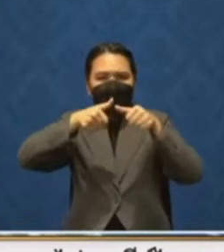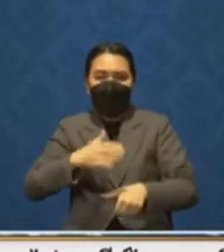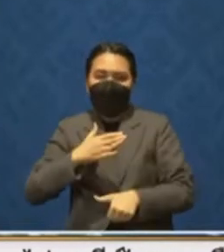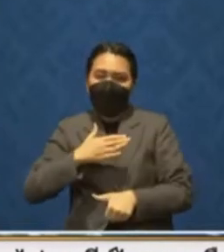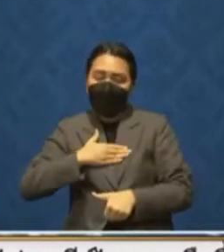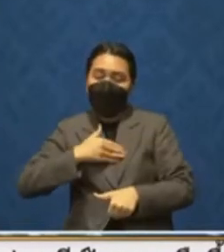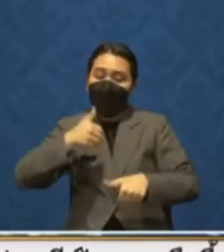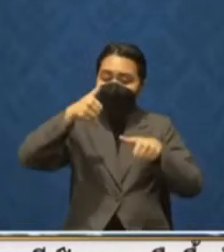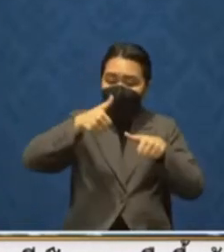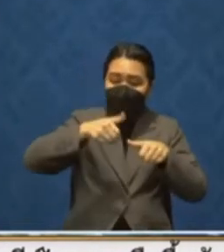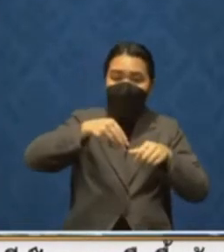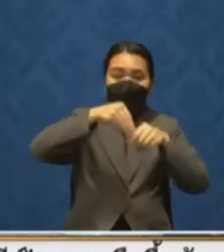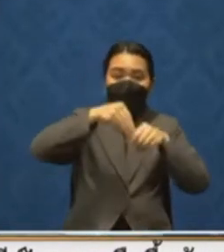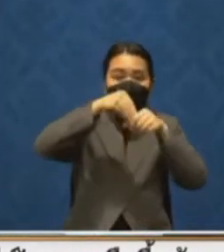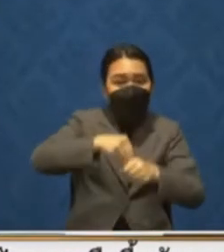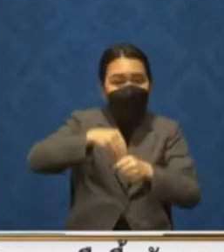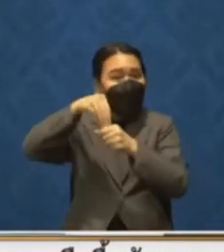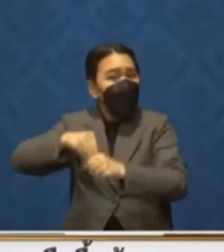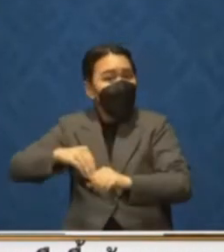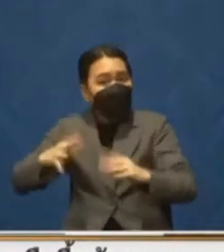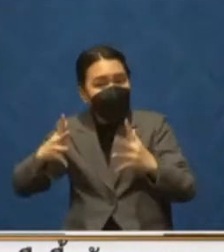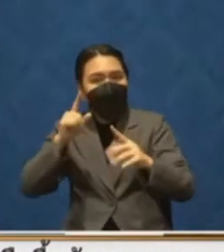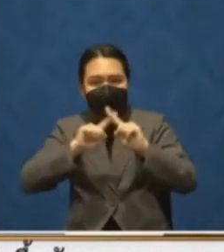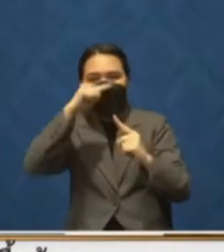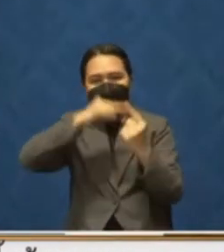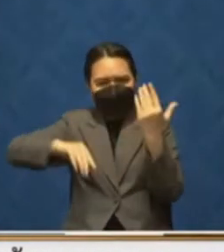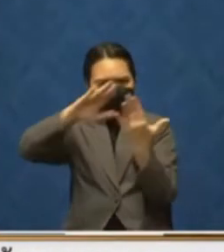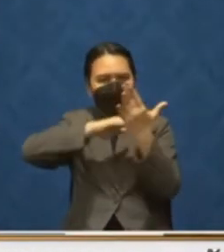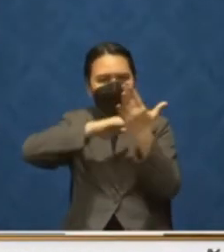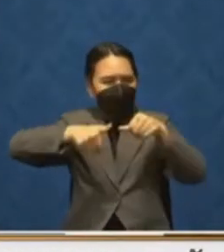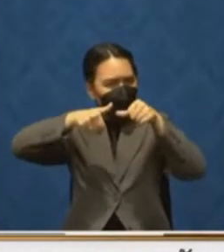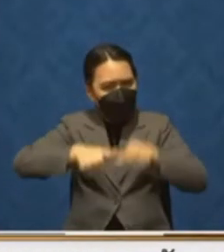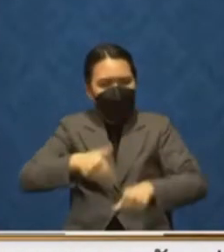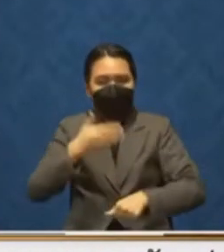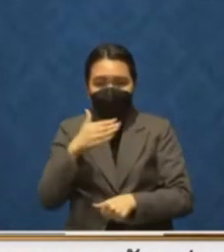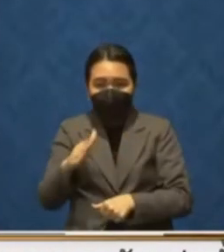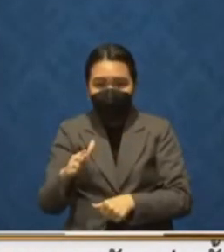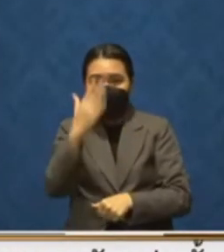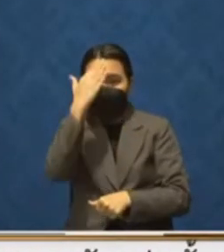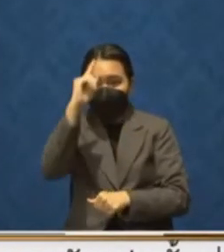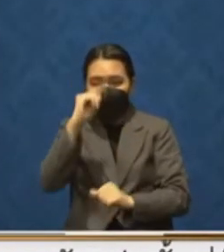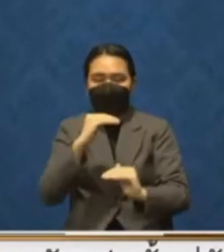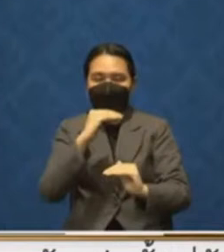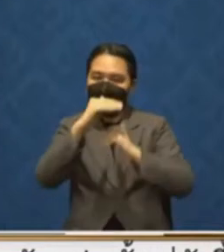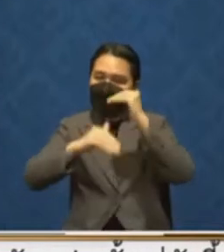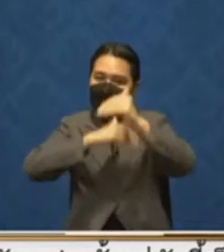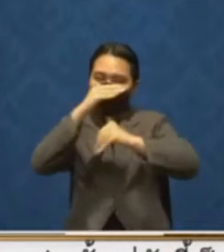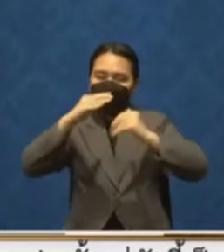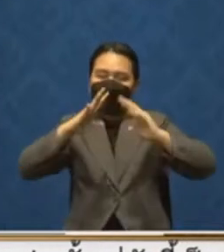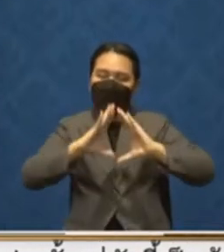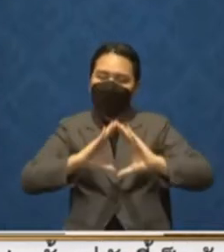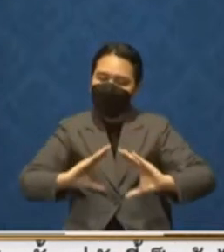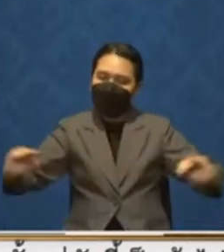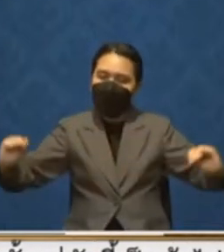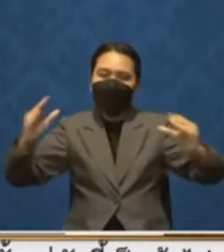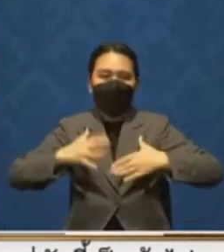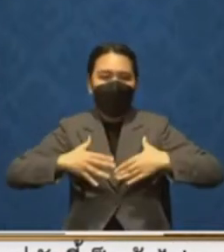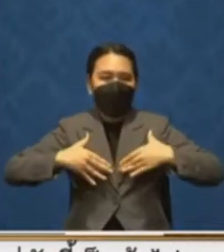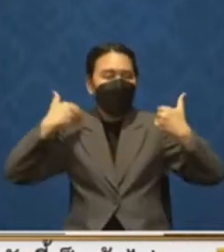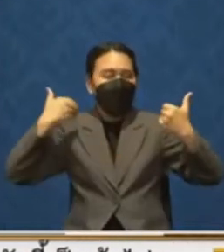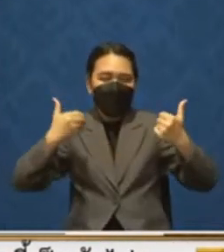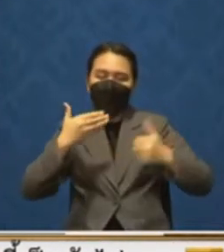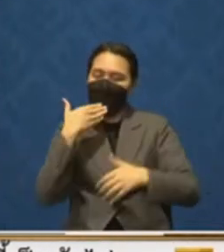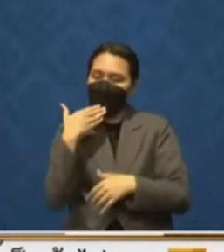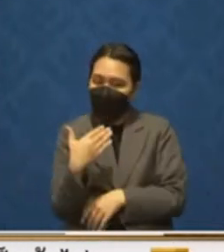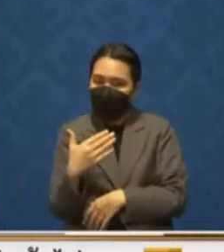ประเทศอะไรก็ต้องอยู่อ่ะใช่ไหมแล้วไปนี้ได้ความเจริญทั้งอบและสันติสุขบนแผนที่โลกตลอดไปองค์กรอีกด้านหนึ่ง